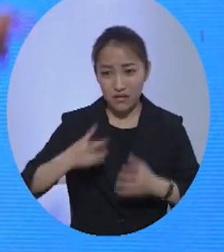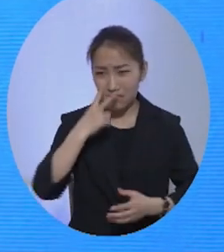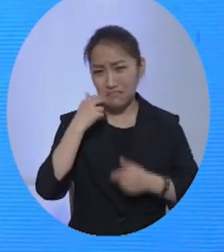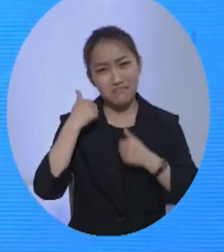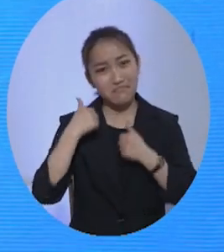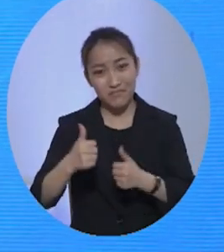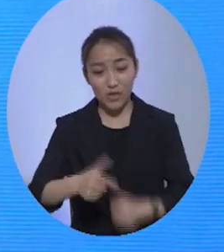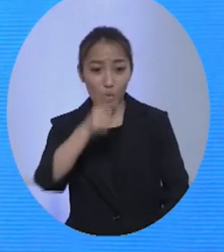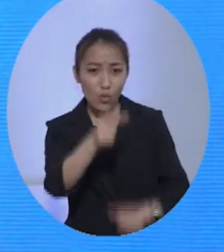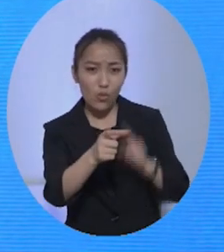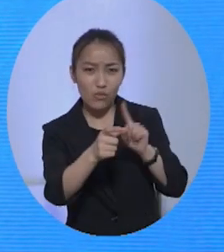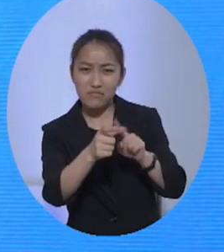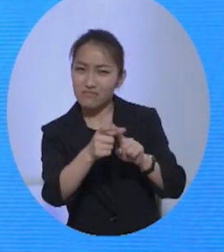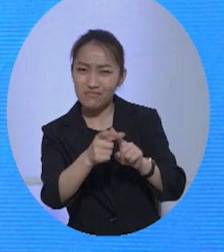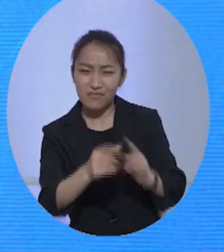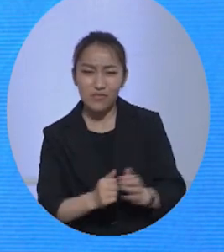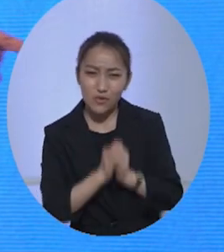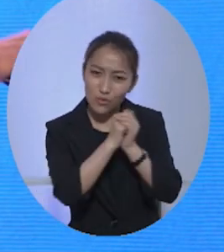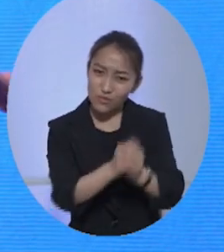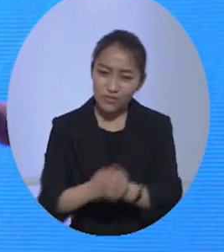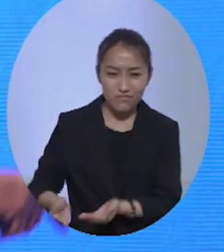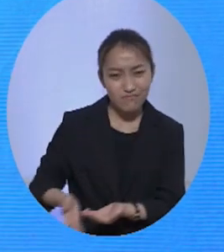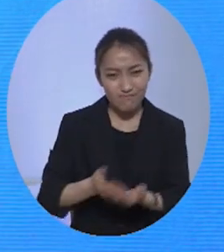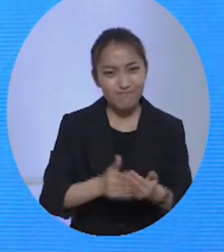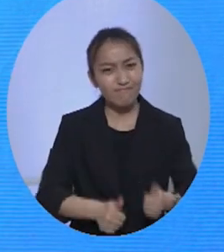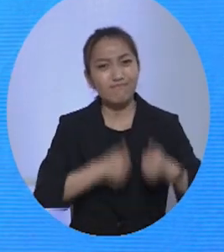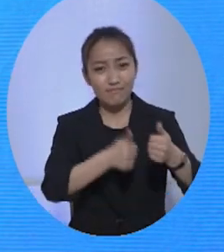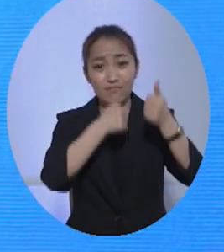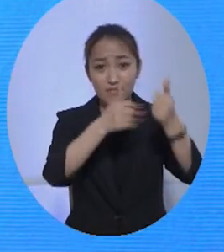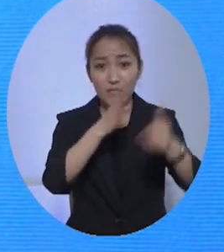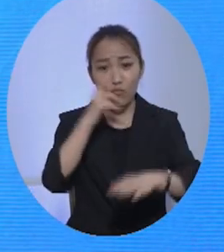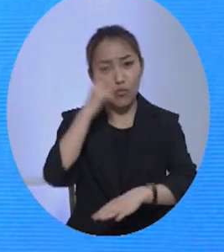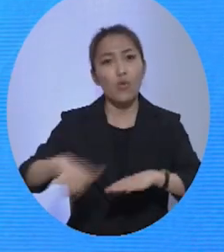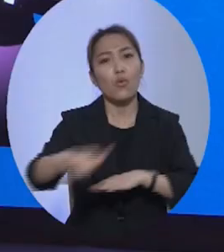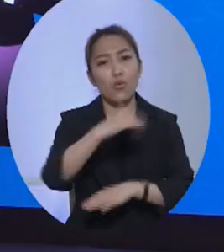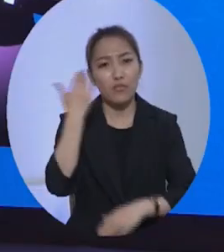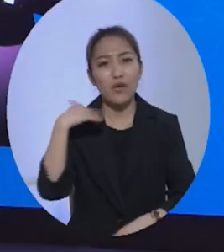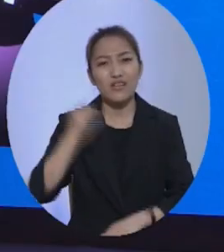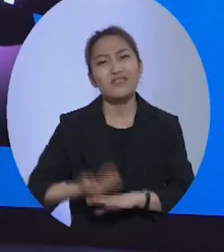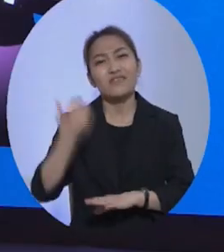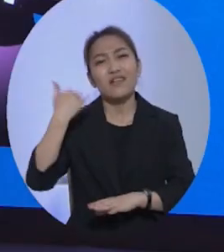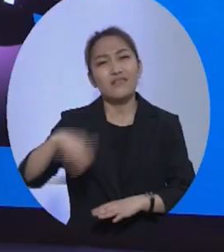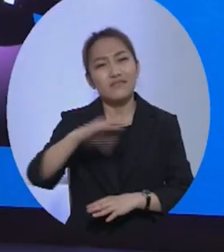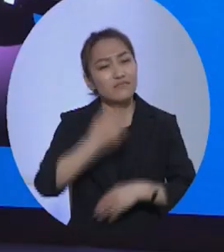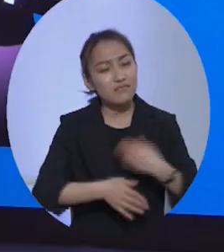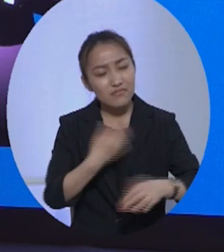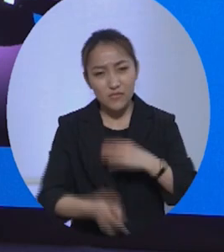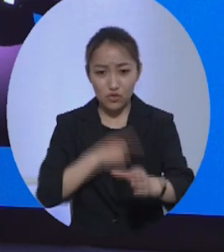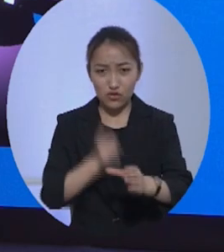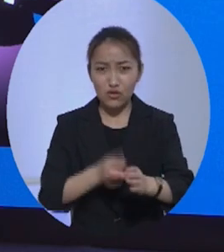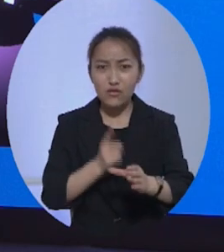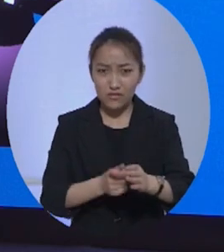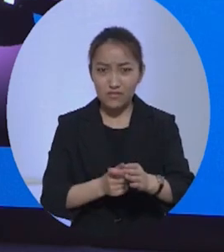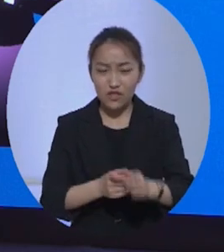дээдлэх юм залгамж холбоонд авч өгч ирсэн бахна шүү дээ монголчууд. За одоо харин бид социализм гэсэн жилүүдэд орсон. Энэ бол үнэхээр